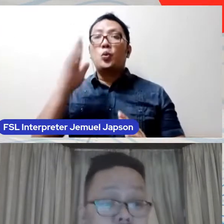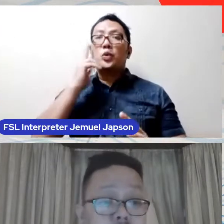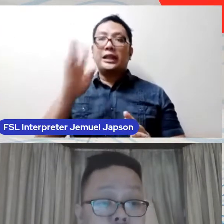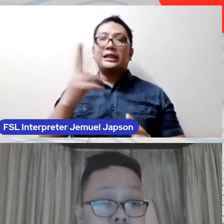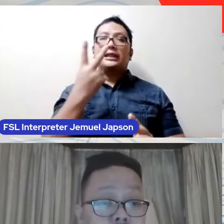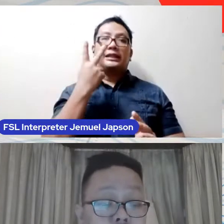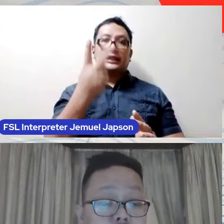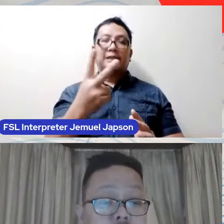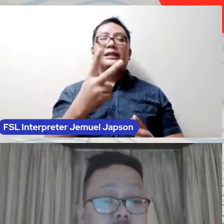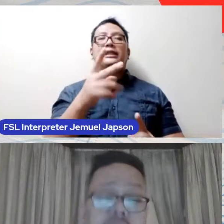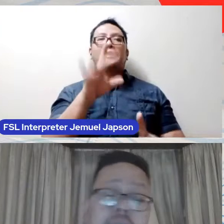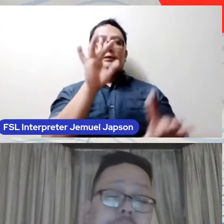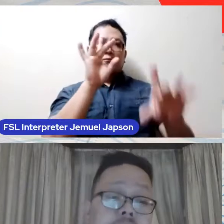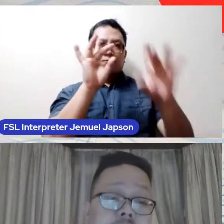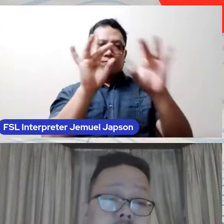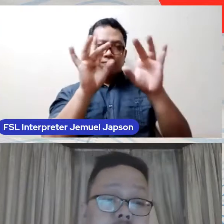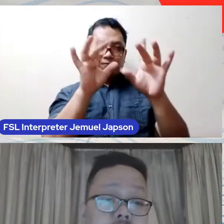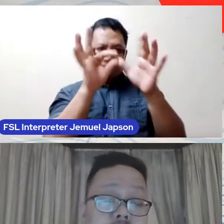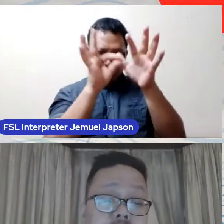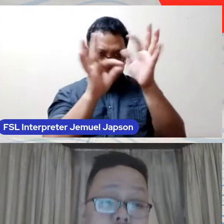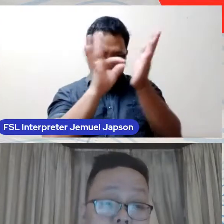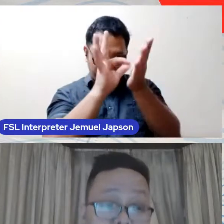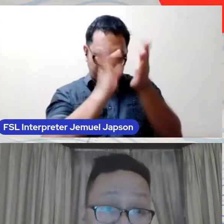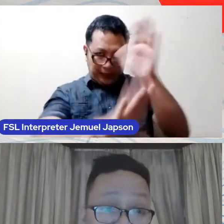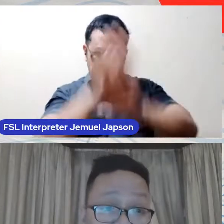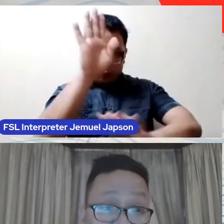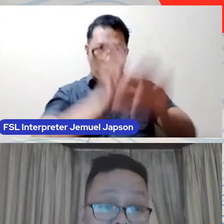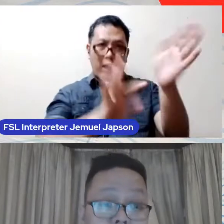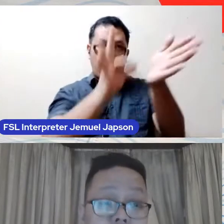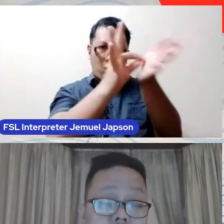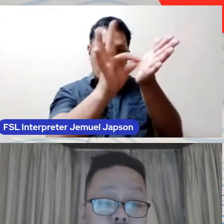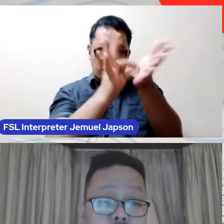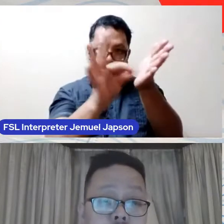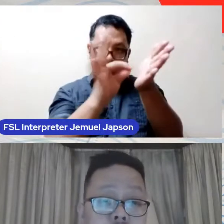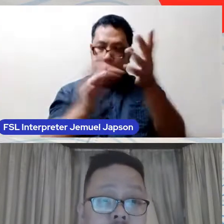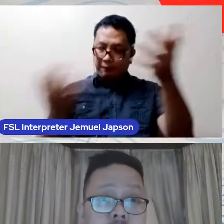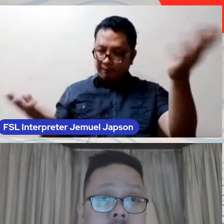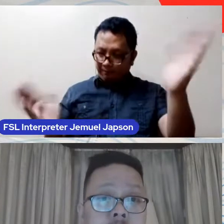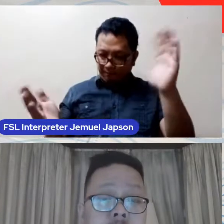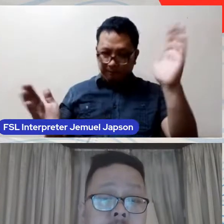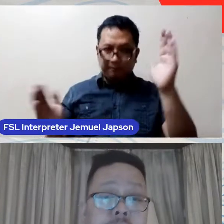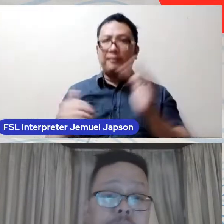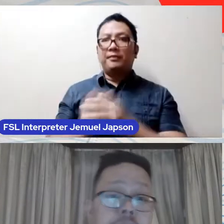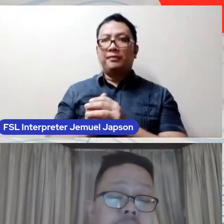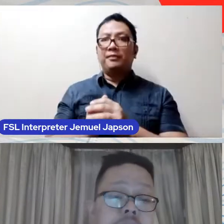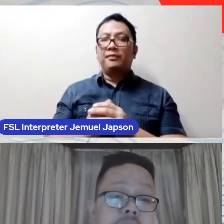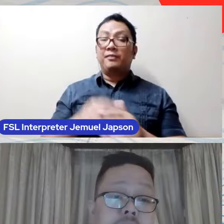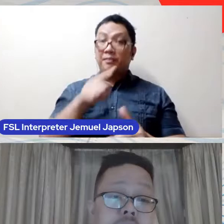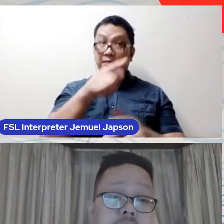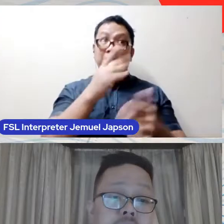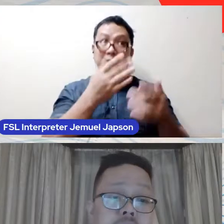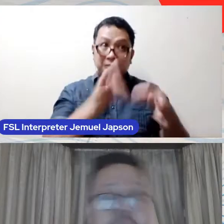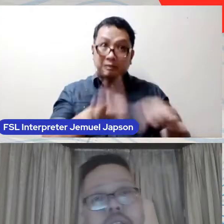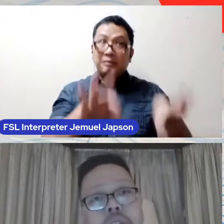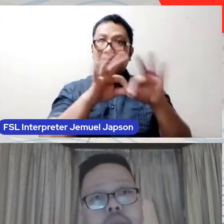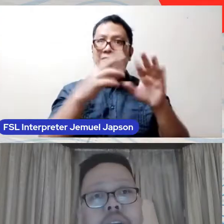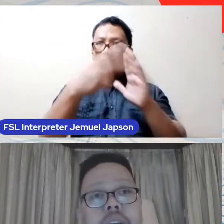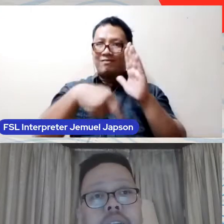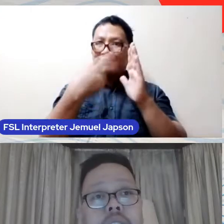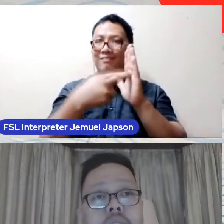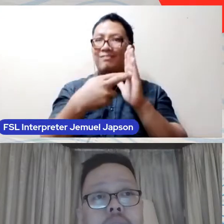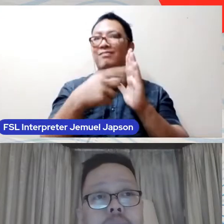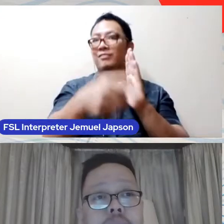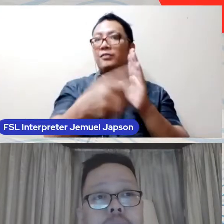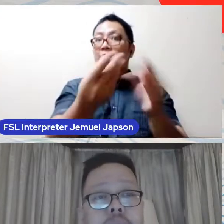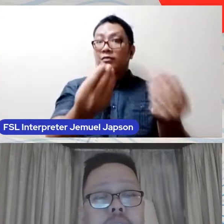sa random manual audit. Kaya nga napakahalaga nitong step na ito dahil ito yung pinaka magbibigay ng